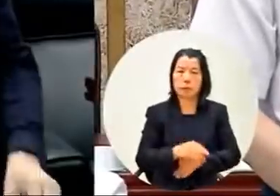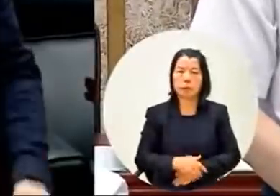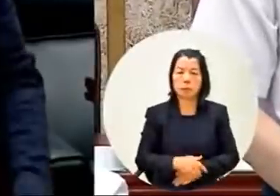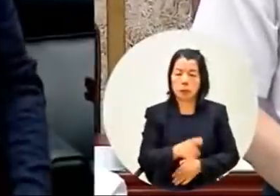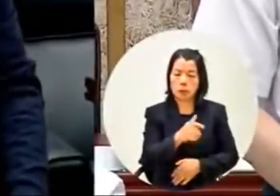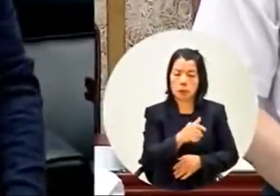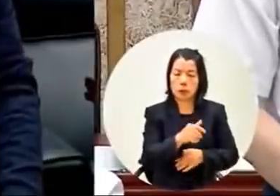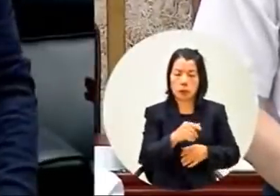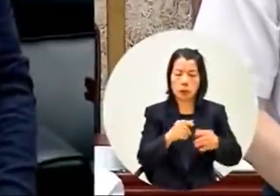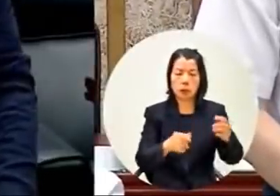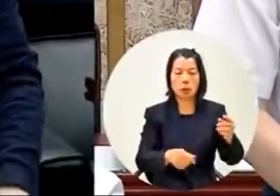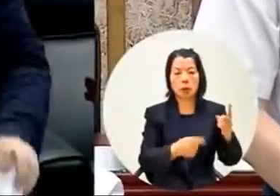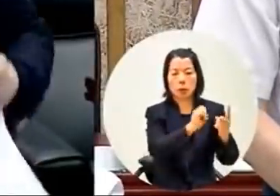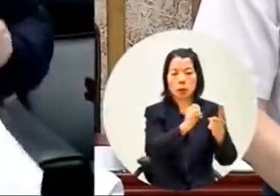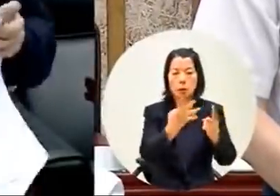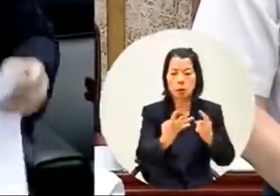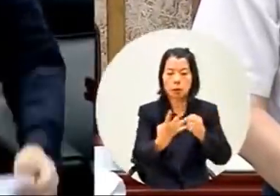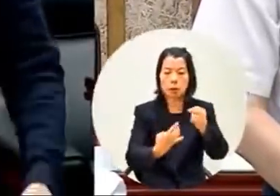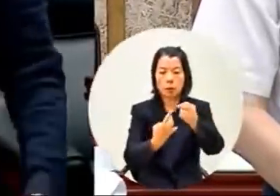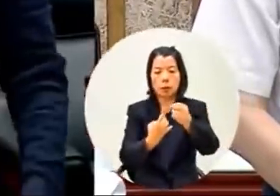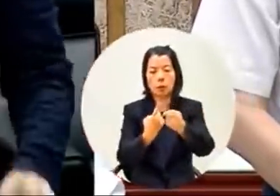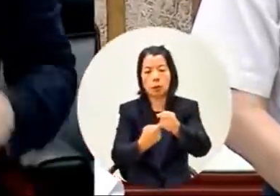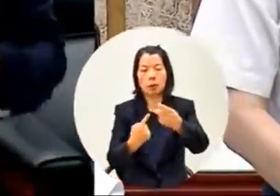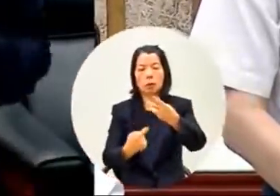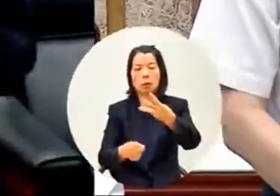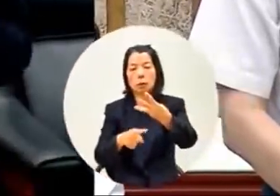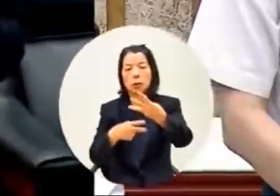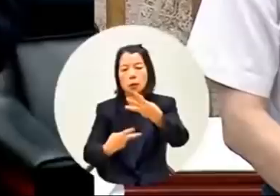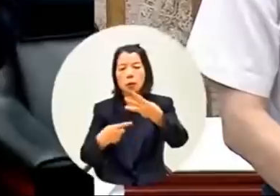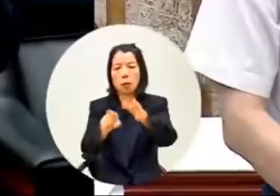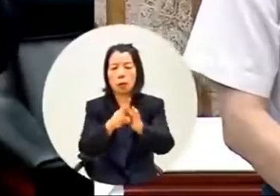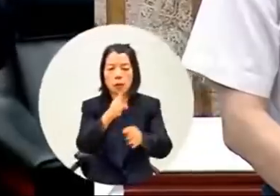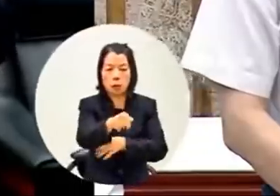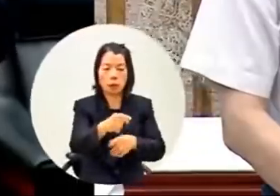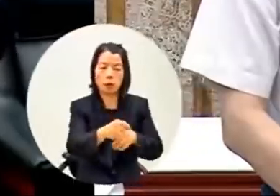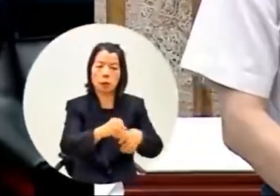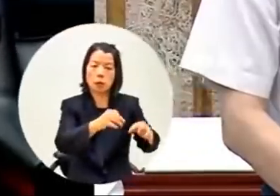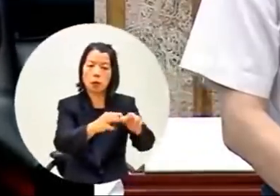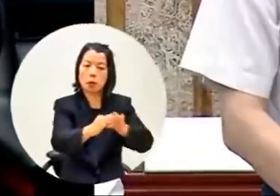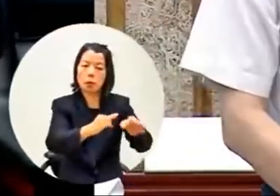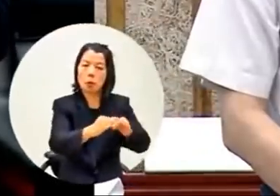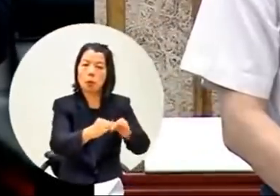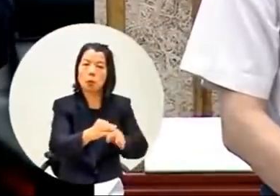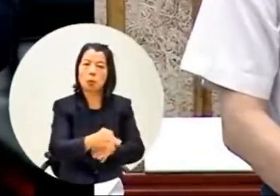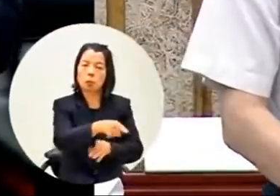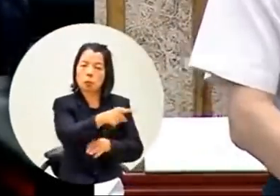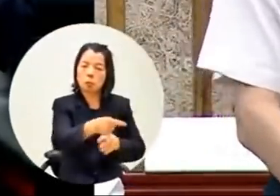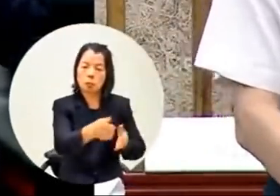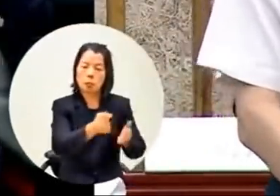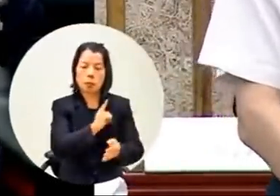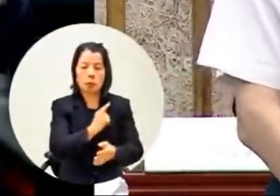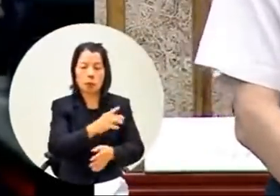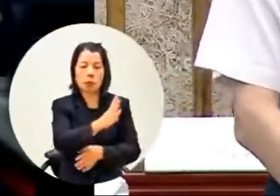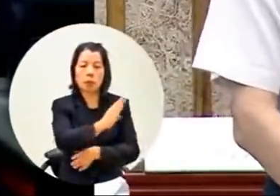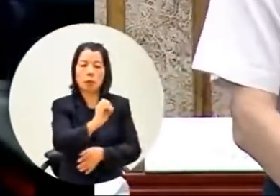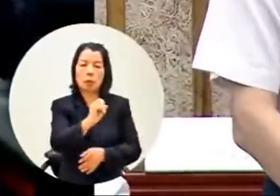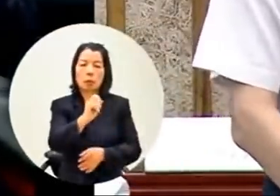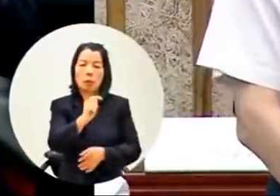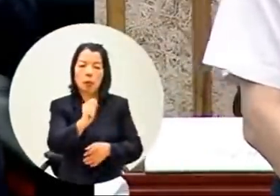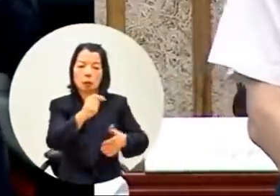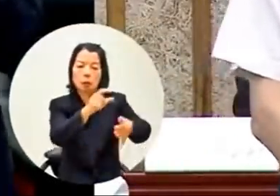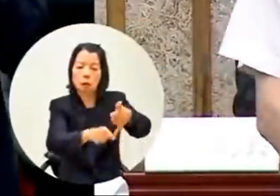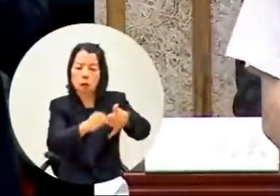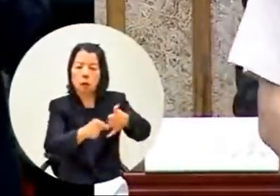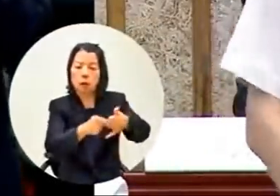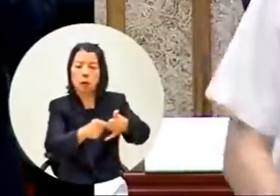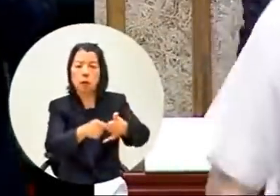我们在104年3月2号有收到一家厂商的一个民间自行规划的 BOT 案， 所以我们有收到。 是，